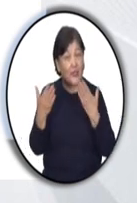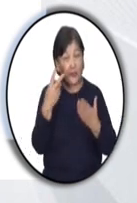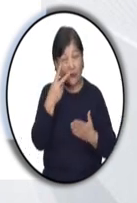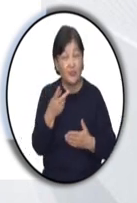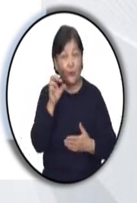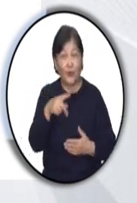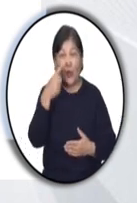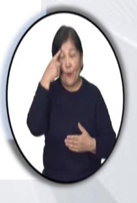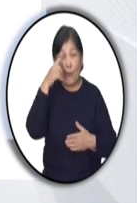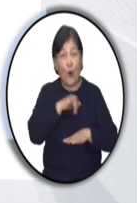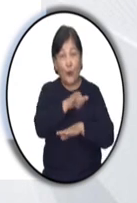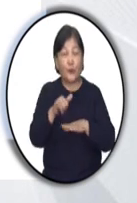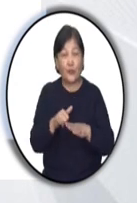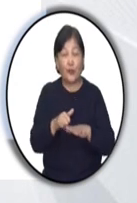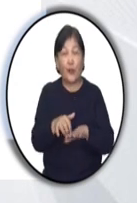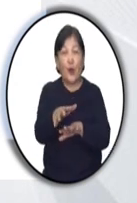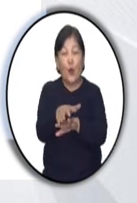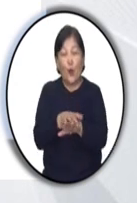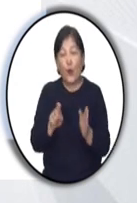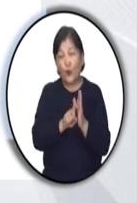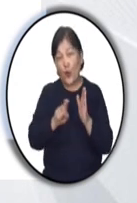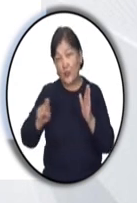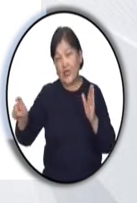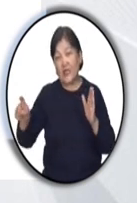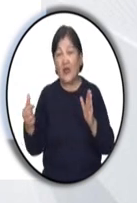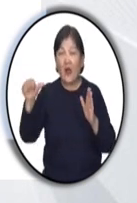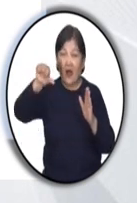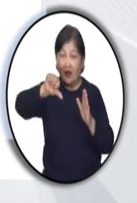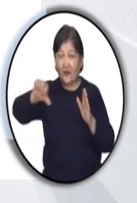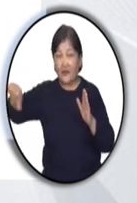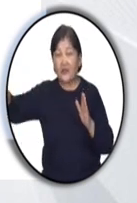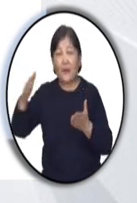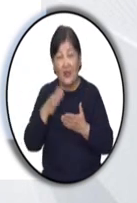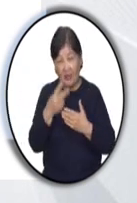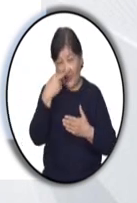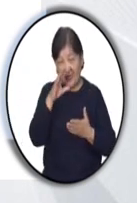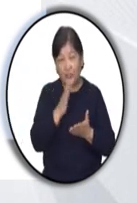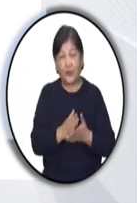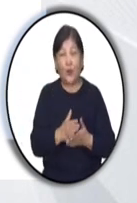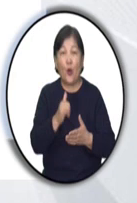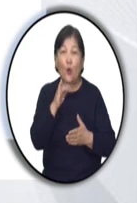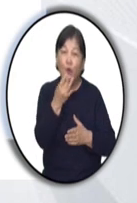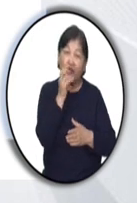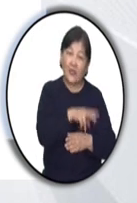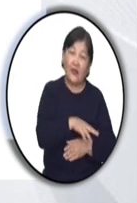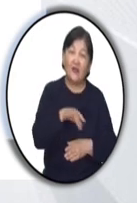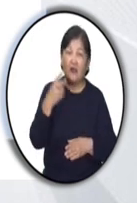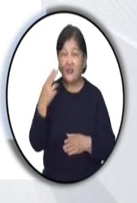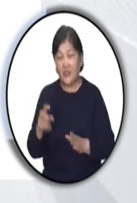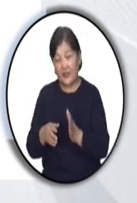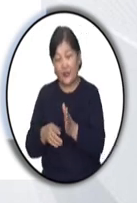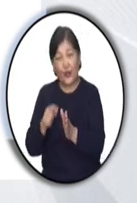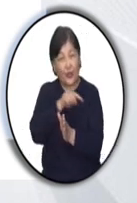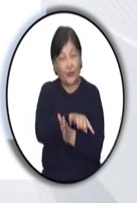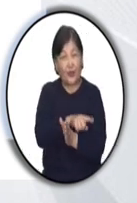мөн дэлхийн улс орнуудтай харьцуулахад бол манай улс харьцангуй урт хугацаанд алдагдaltaа явж ирсэн байна. За ер